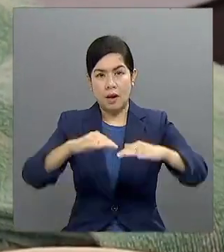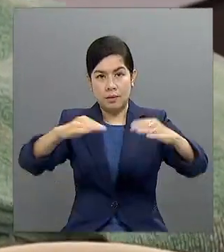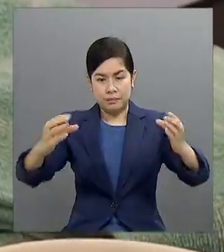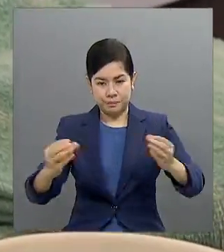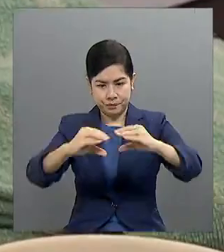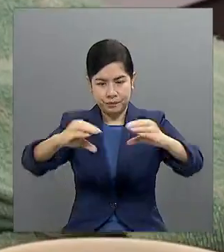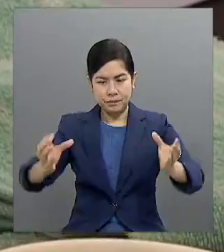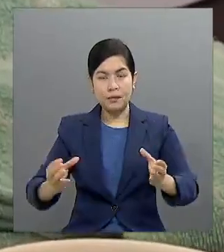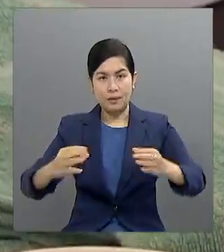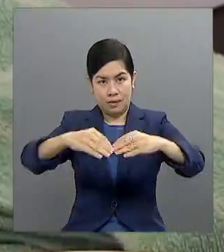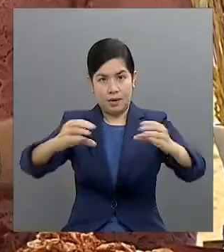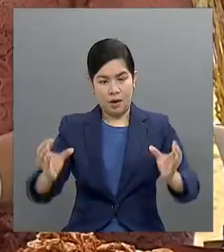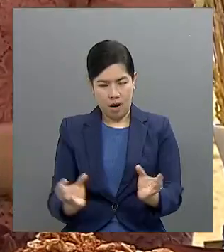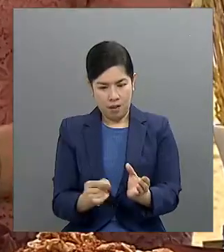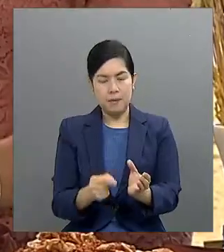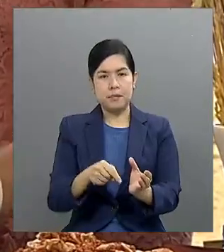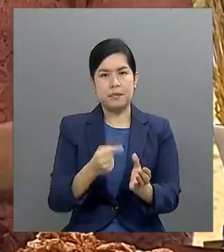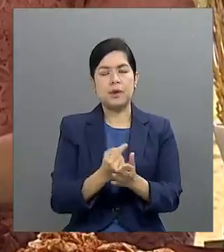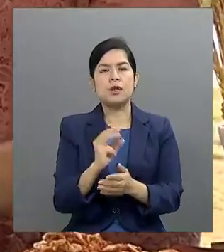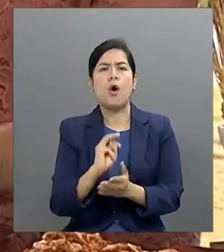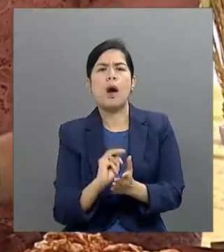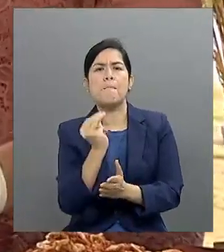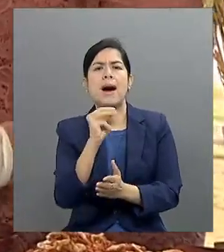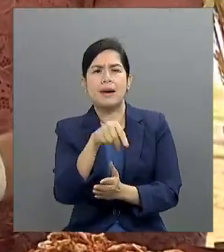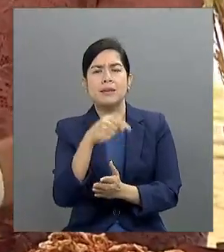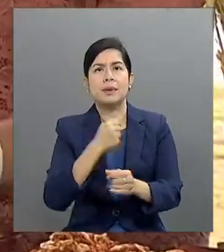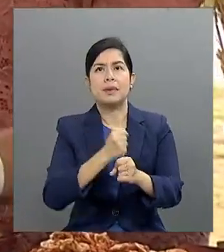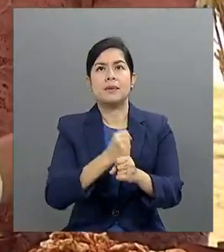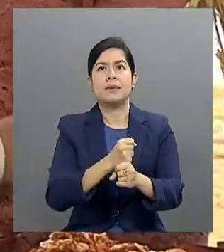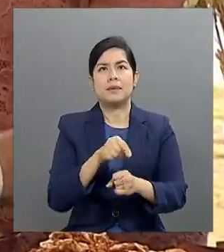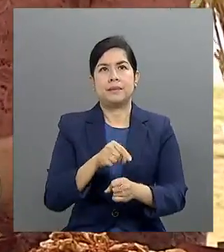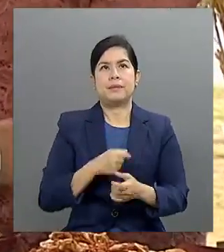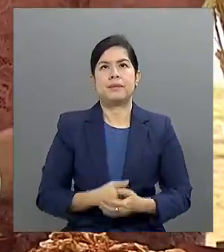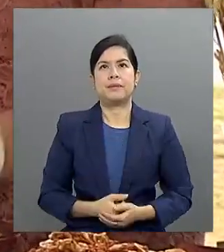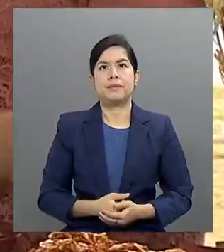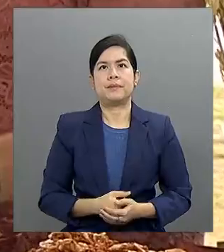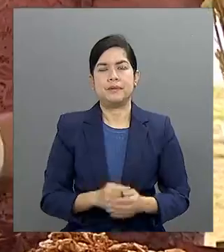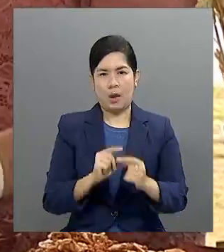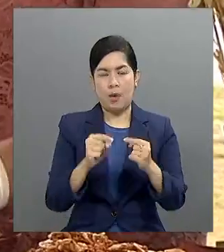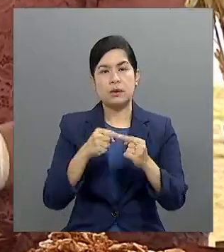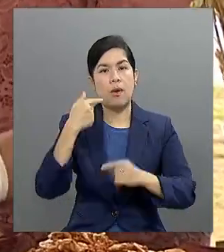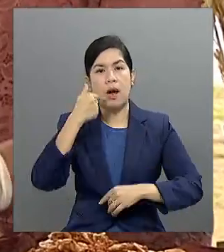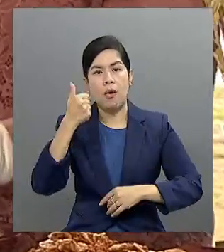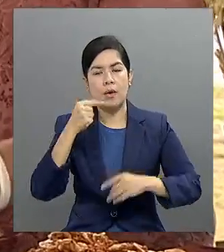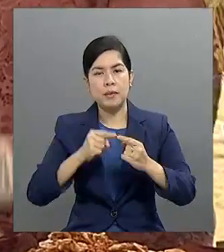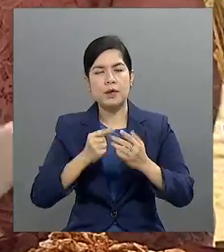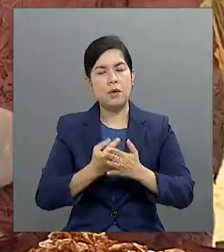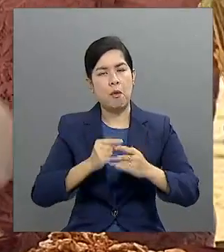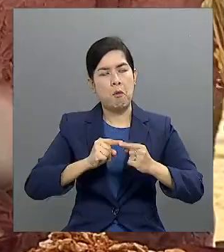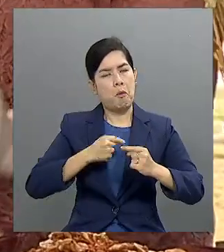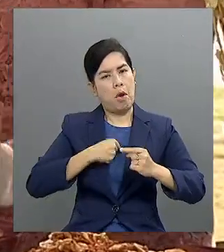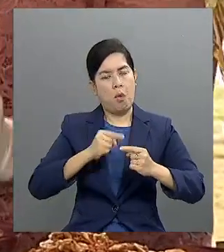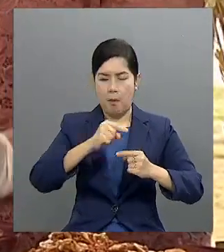พราะว่าครกหินปกติสมัยก่อนนี้ยังไม่มีก็ใช้ครกไม ้แต่อร่อยคือมันอยู่ที่รสมือแล้ว ใช่อยู่ที่ว่าเราเทคนิค